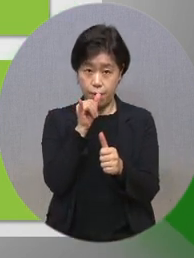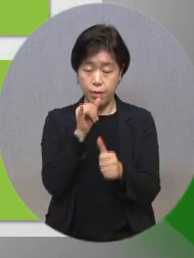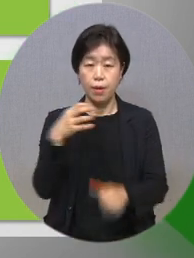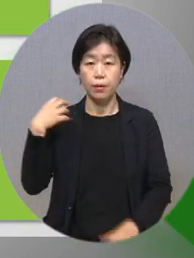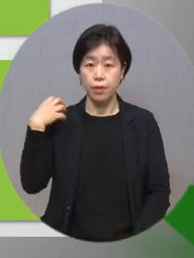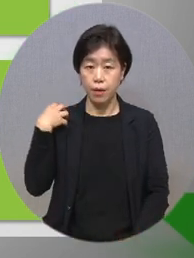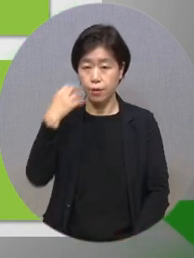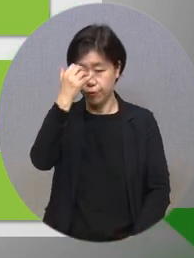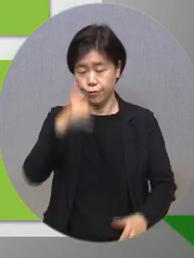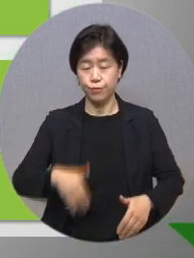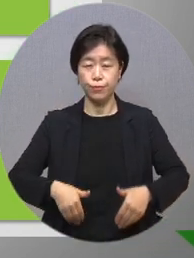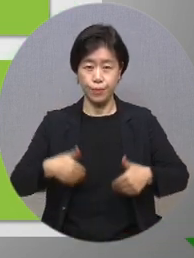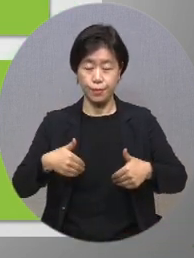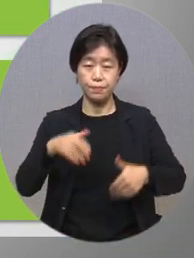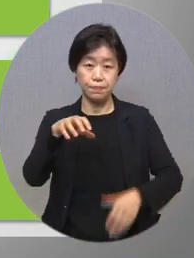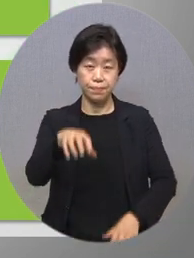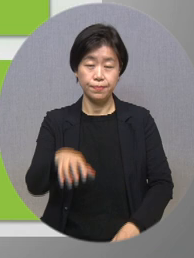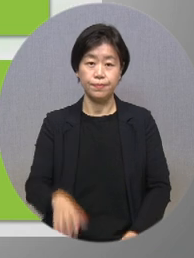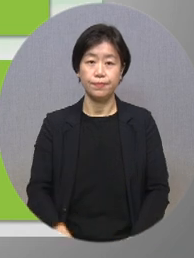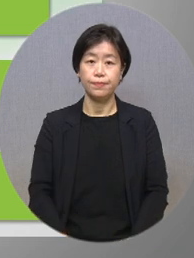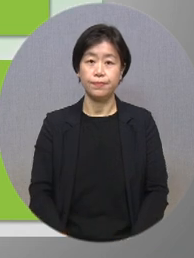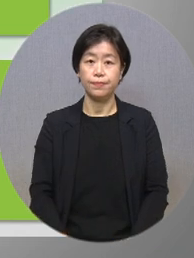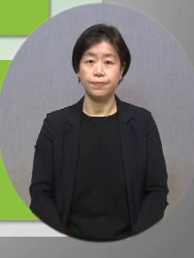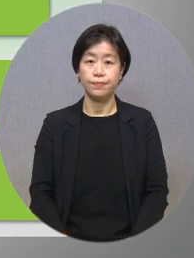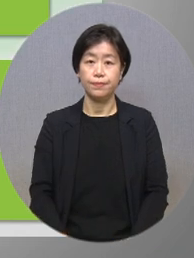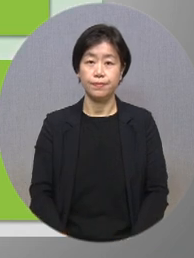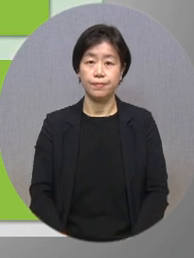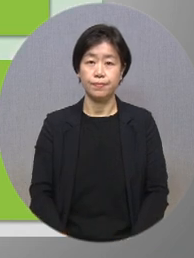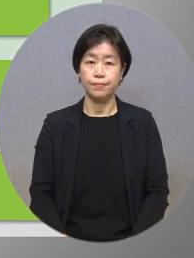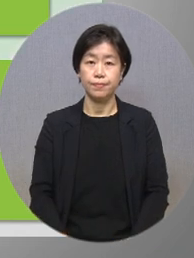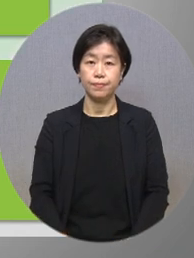담당 지사는 충남지사입니다.